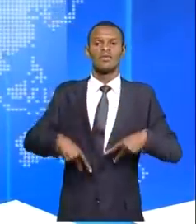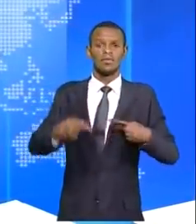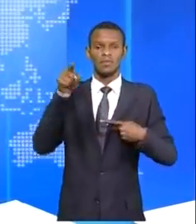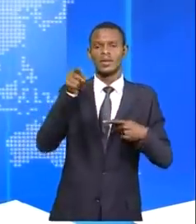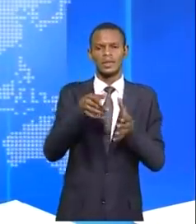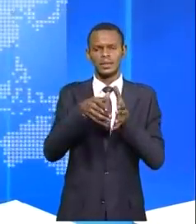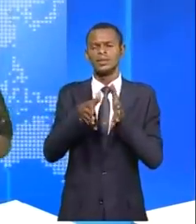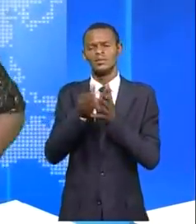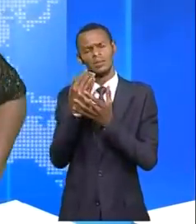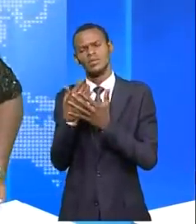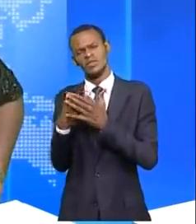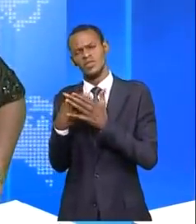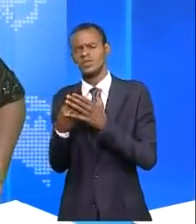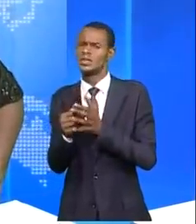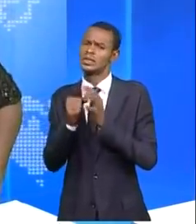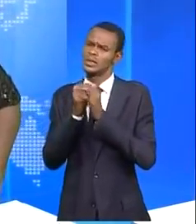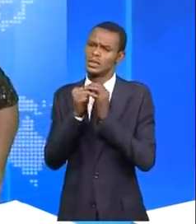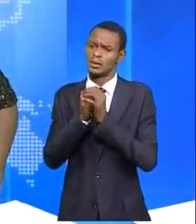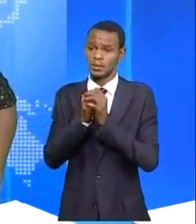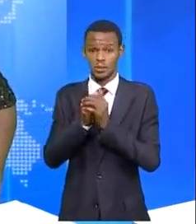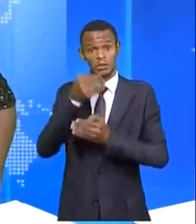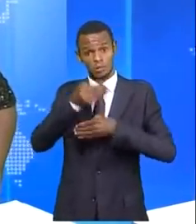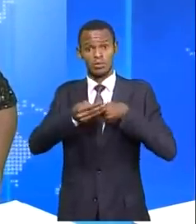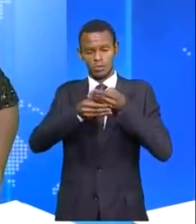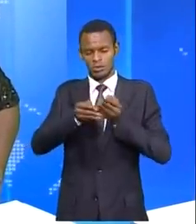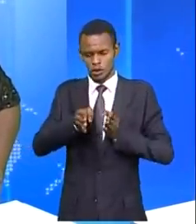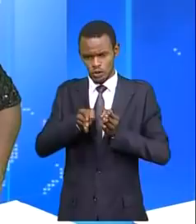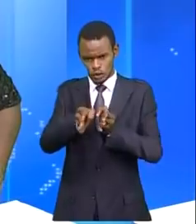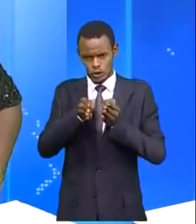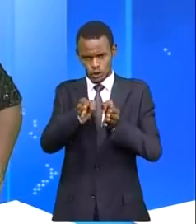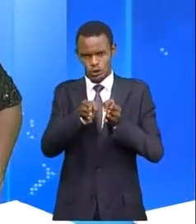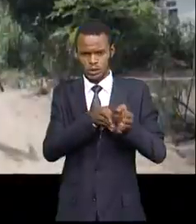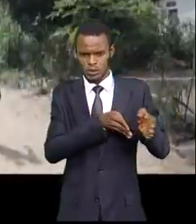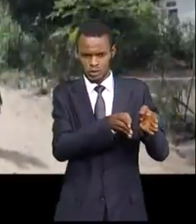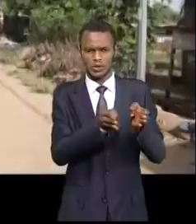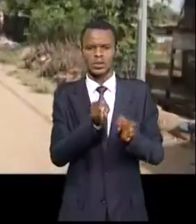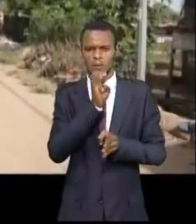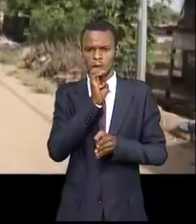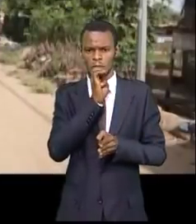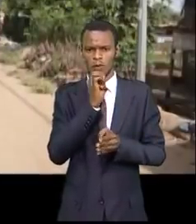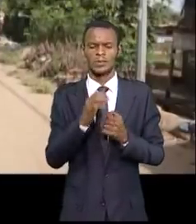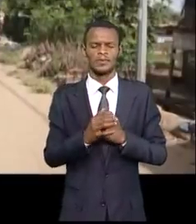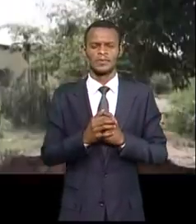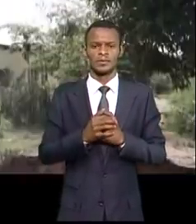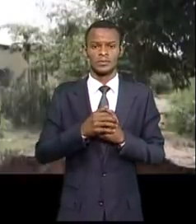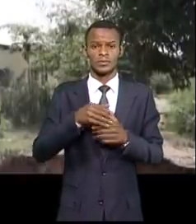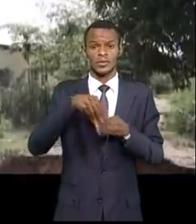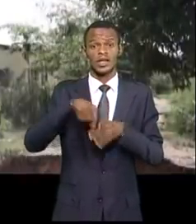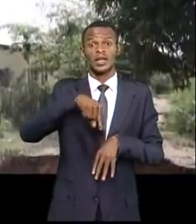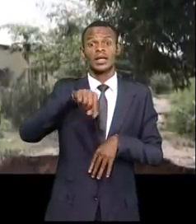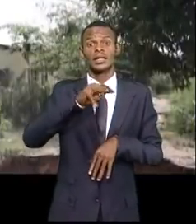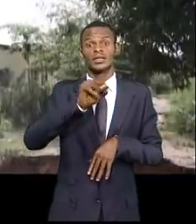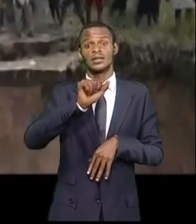afin d'éviter contre cette érosion serge matin ne sont pas car ce matin du maillot dans la commune de mont ngafula